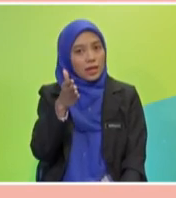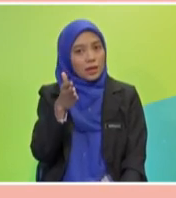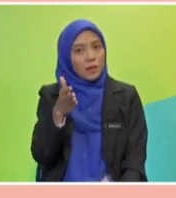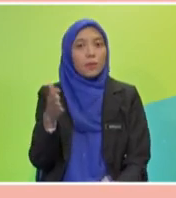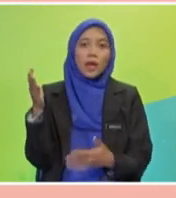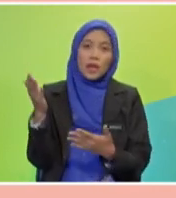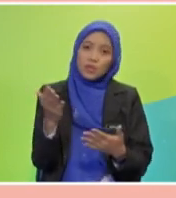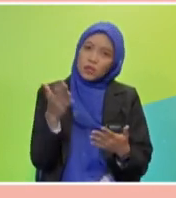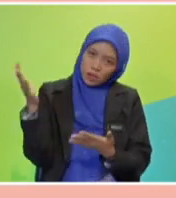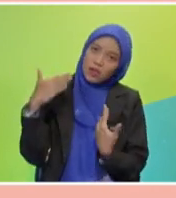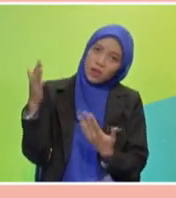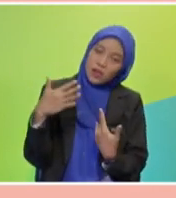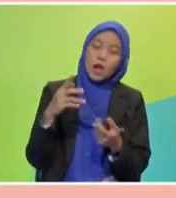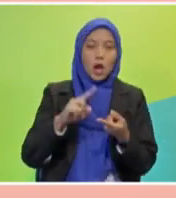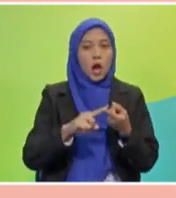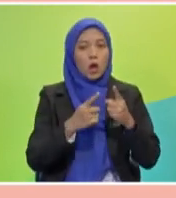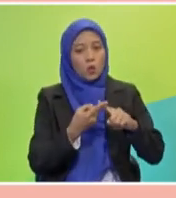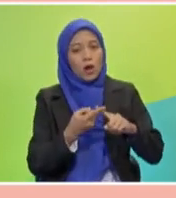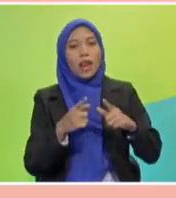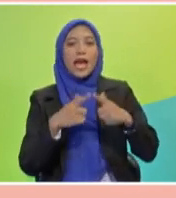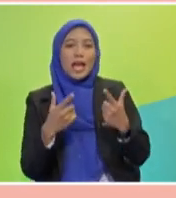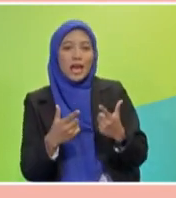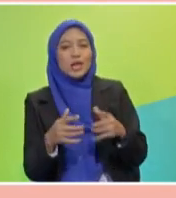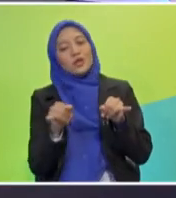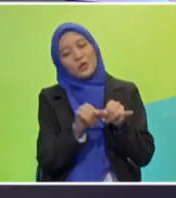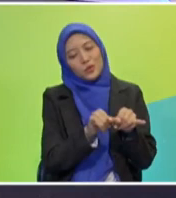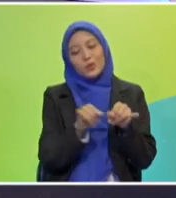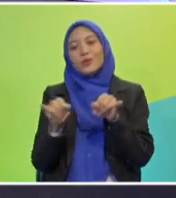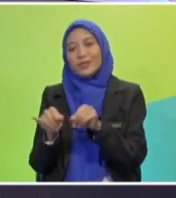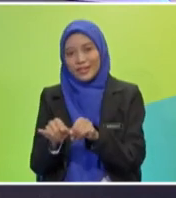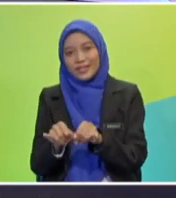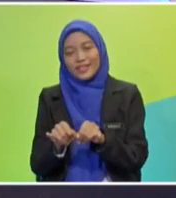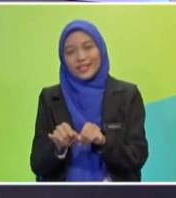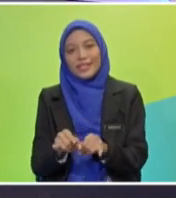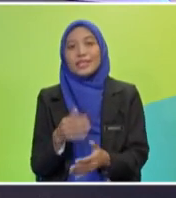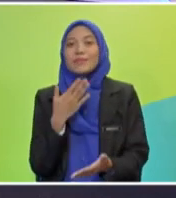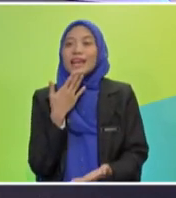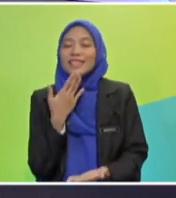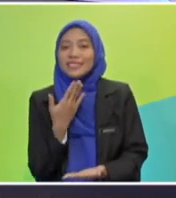mengajak kawan-kawan yang lain juga. Terima kasih adik Naura.